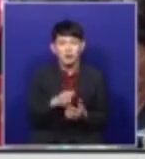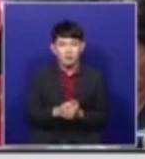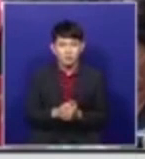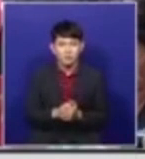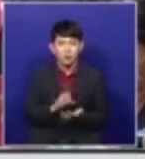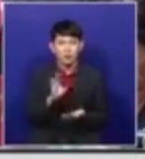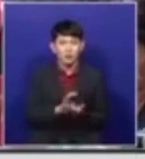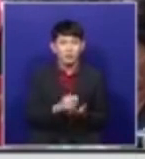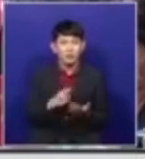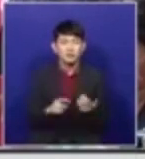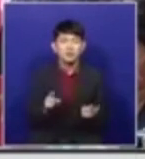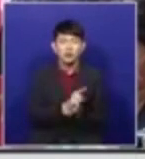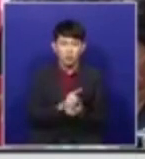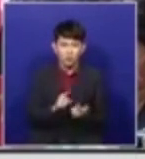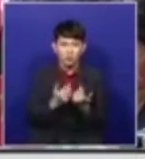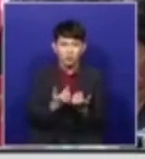กองทุนประกันสังคมมีผมนับถือเลยว่ามันเป็นนวัตกรรมทางความคิดของมนุษย์ที่ดีมากคนเป็นอาการก็มีบำเหน็จบำนาญส่วนคนใช้แรงงานมีความทุนประกันสังคมเยี่ยมวันที่กระเทศไทยมีความจนประกันสังคมผมดีใจมากผมบอกโอนี่กูอยู่ในประเทศศิวิไลซ์ลูกหลานผมเขาไม่ได้รับราชการก็ช่างเถอะมันมีความจนมาการจะคอมเจ็บไข้ได้ป่วยตกลงงานมากองทุนเหล่านี้ก็จะช่วยแล้วมีชราภาพด้วยมีบำนาญเสร็จแต่พอเจอวิกฤตอย่างนี้จริงๆเป็นไงครับเที่ยง